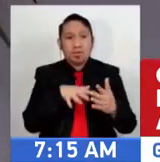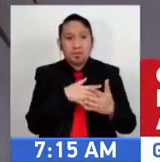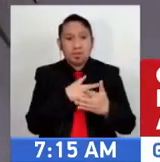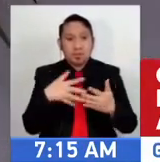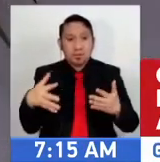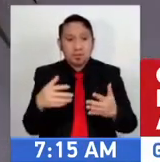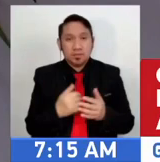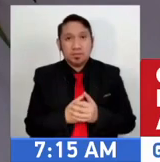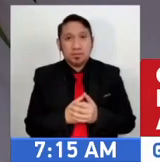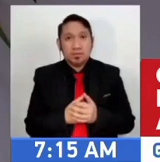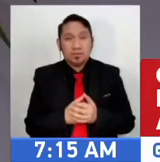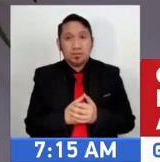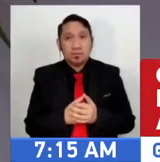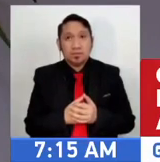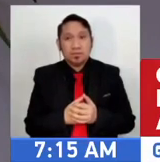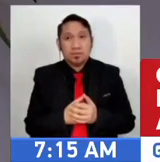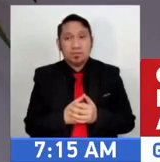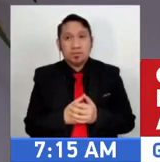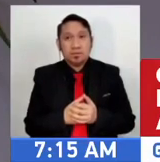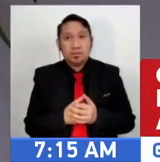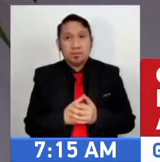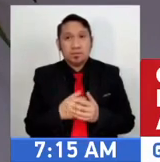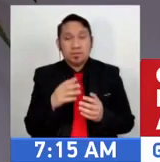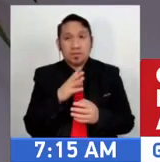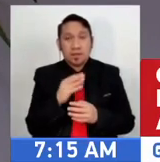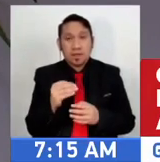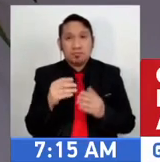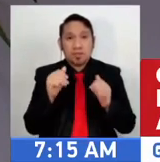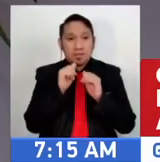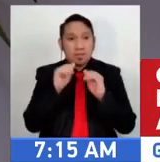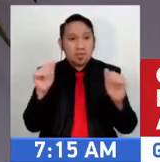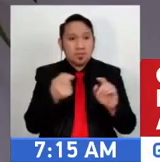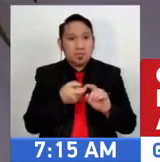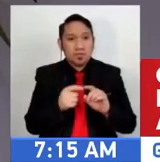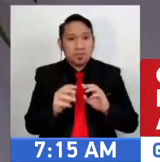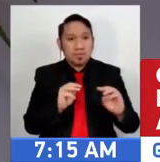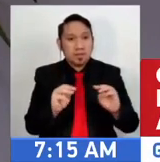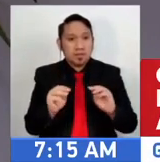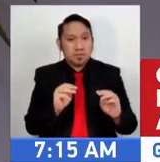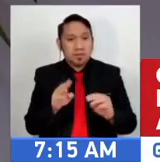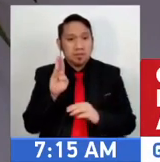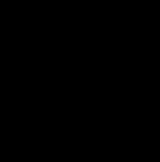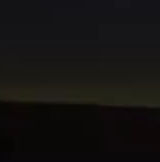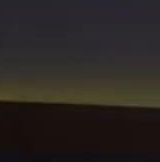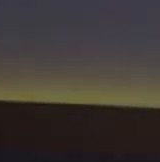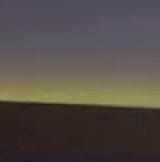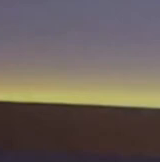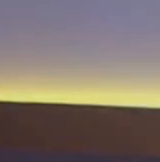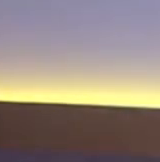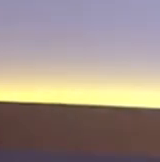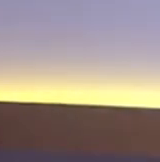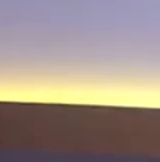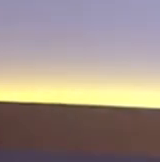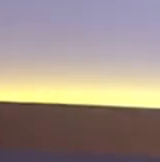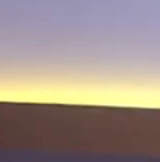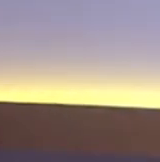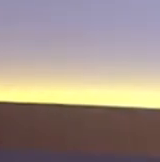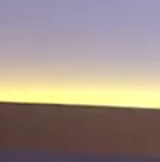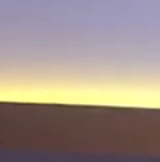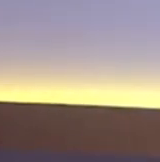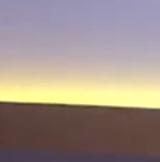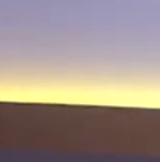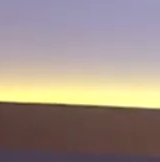rin sa inilabas na pahayag ng management ni Bea. Aw, sayang naman. I was looking forward to it. Kapuso, mauna ka sa mga